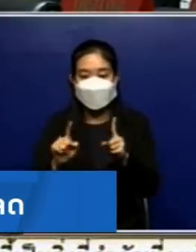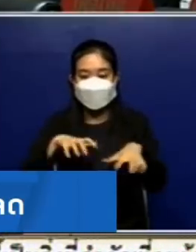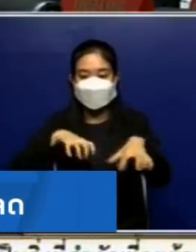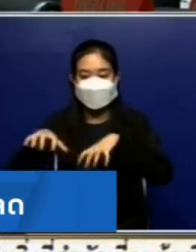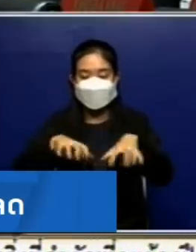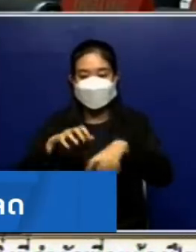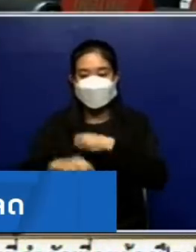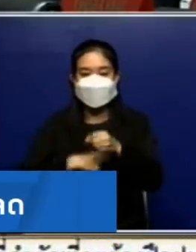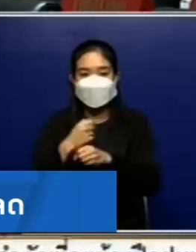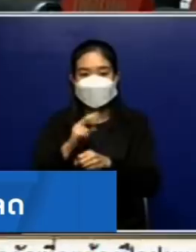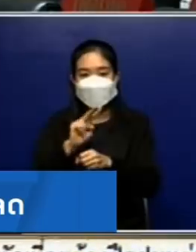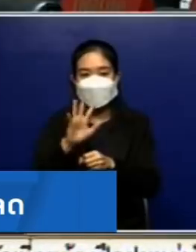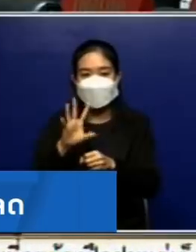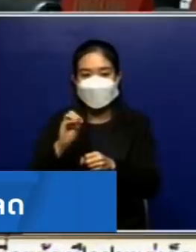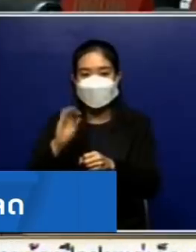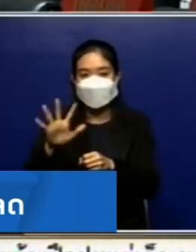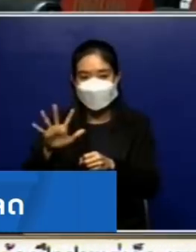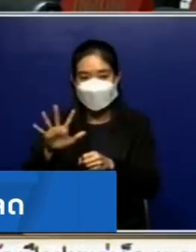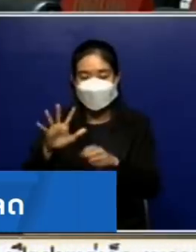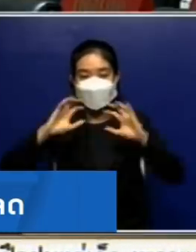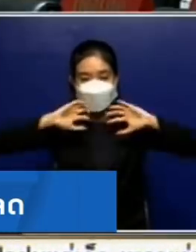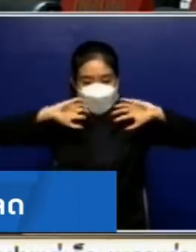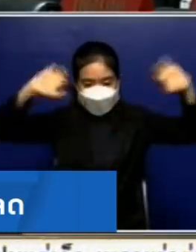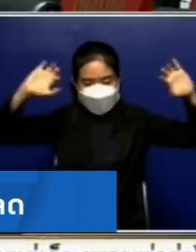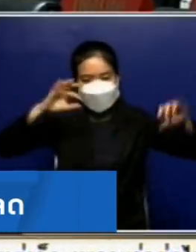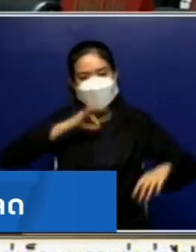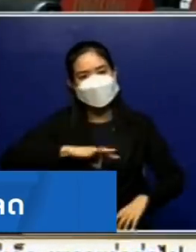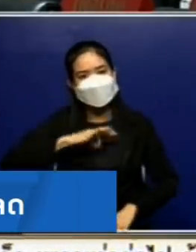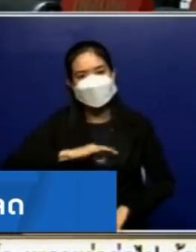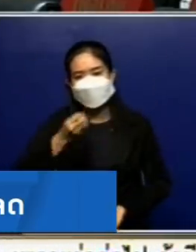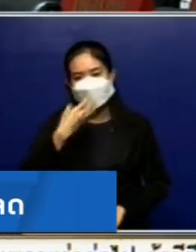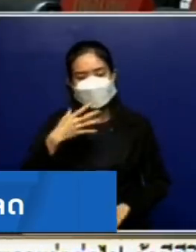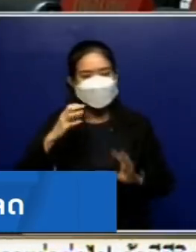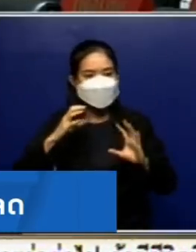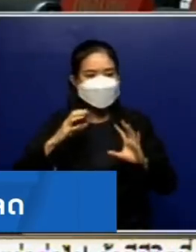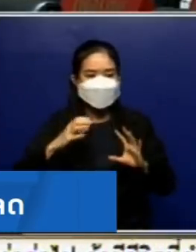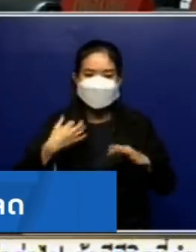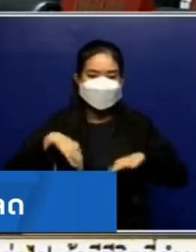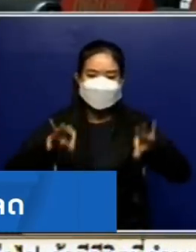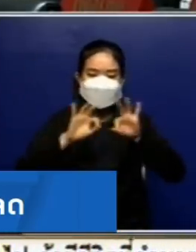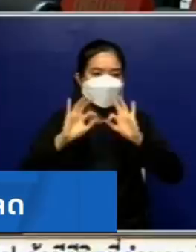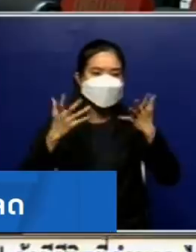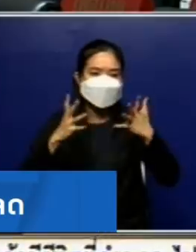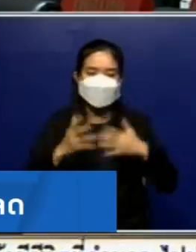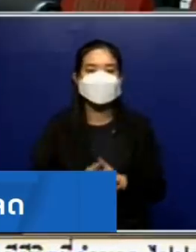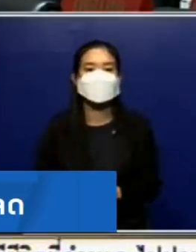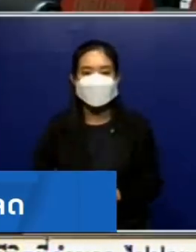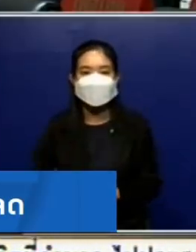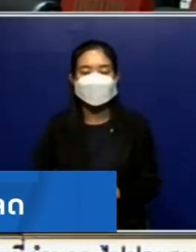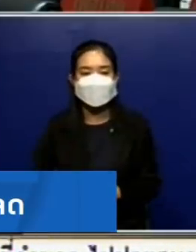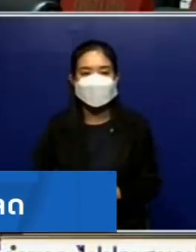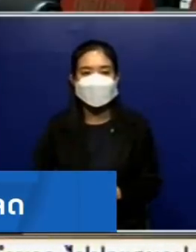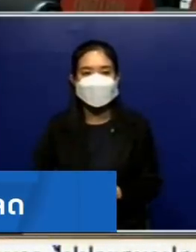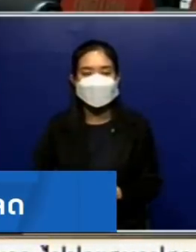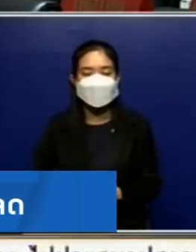ในปี2565รัฐบาลกลับไม่ได้ให้ความสำคัญกระทรวงนี้แต่อย่างใดเท่าที่ควรซ้ำร้าย